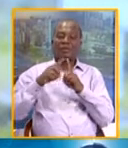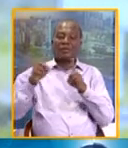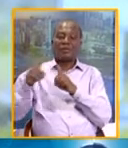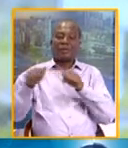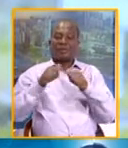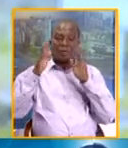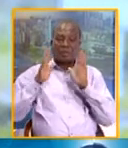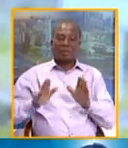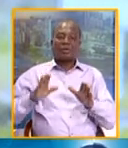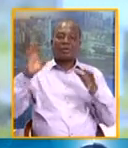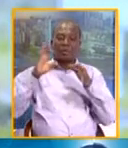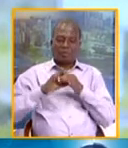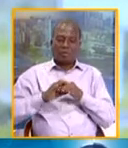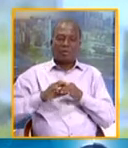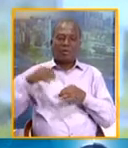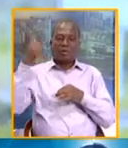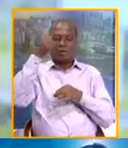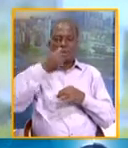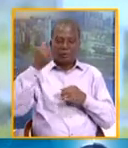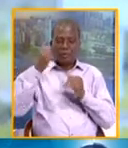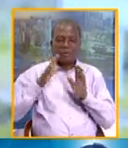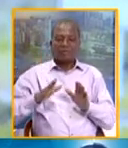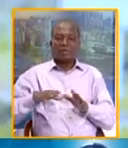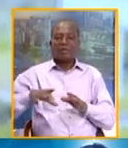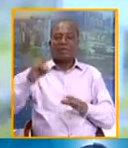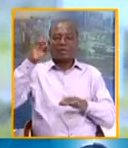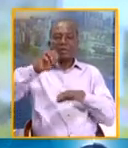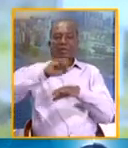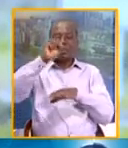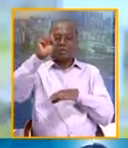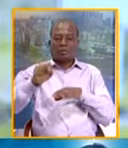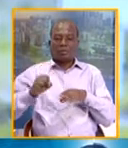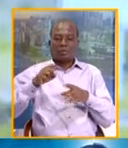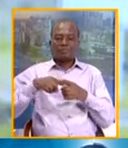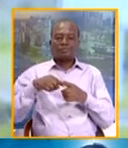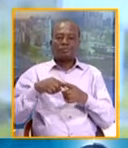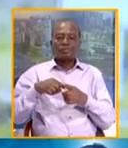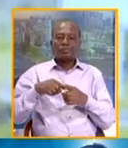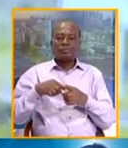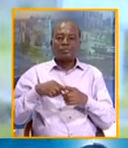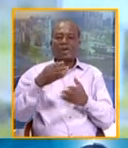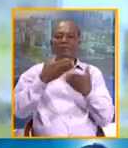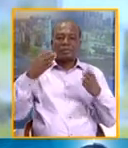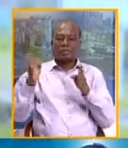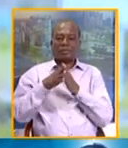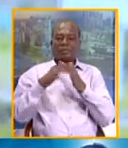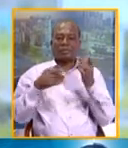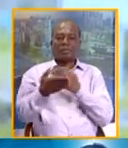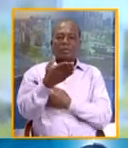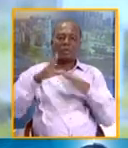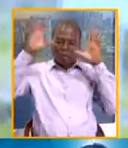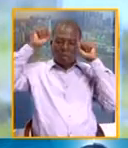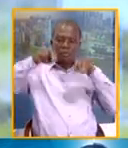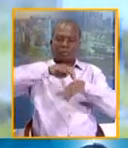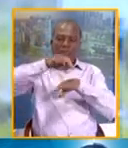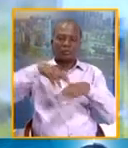les dirigeants ouest africains vont tenter de trouver une solution à cette crise et avant cette rencontre ce matin le président de